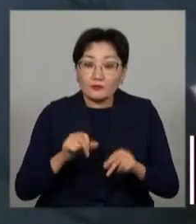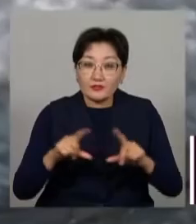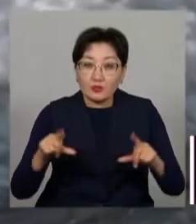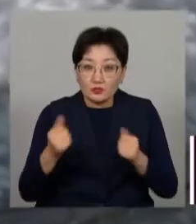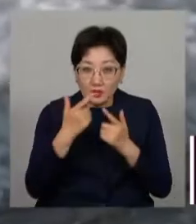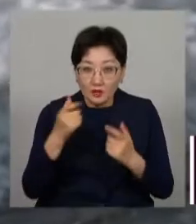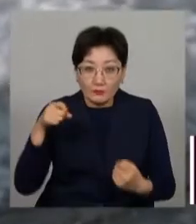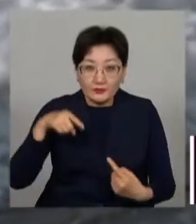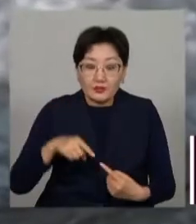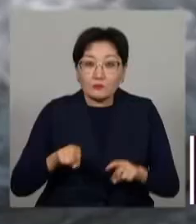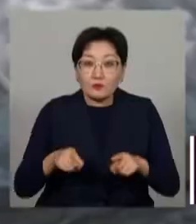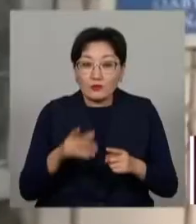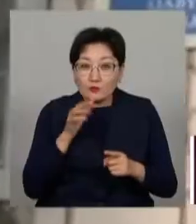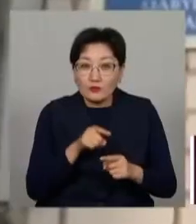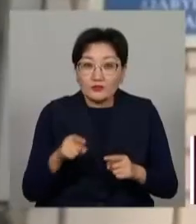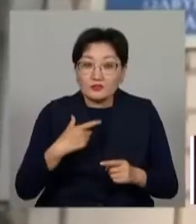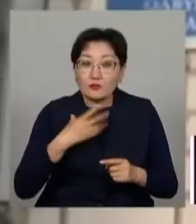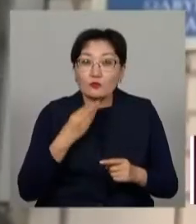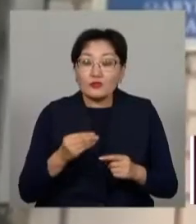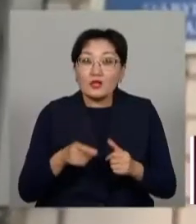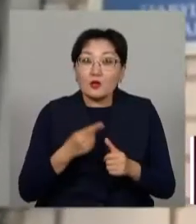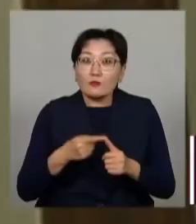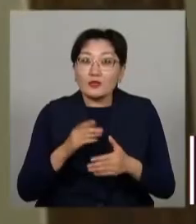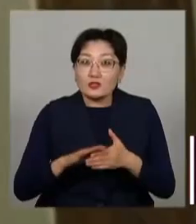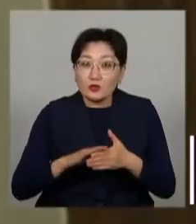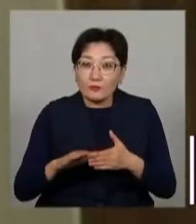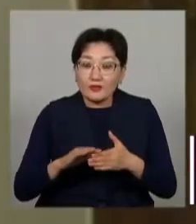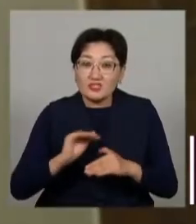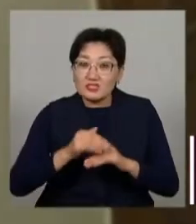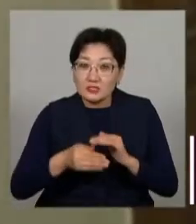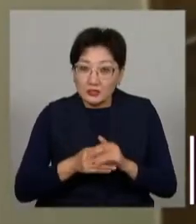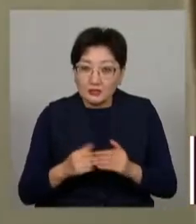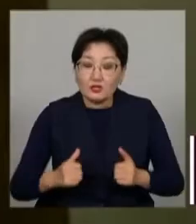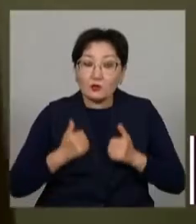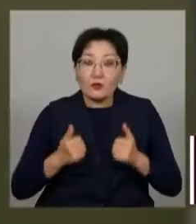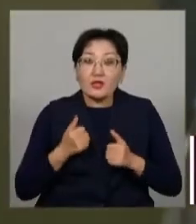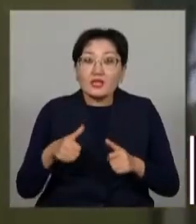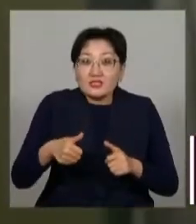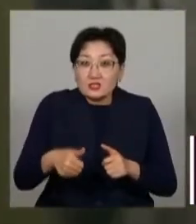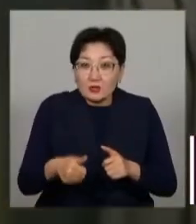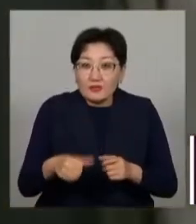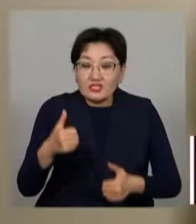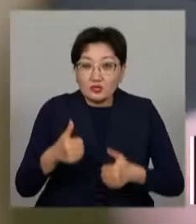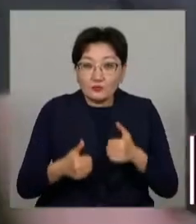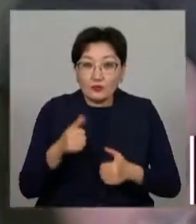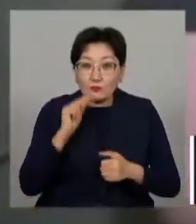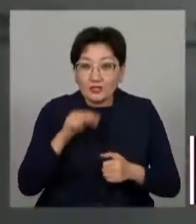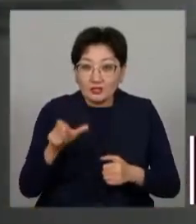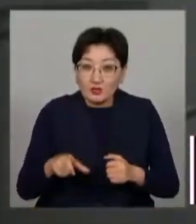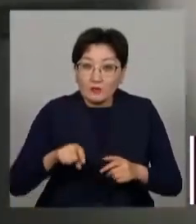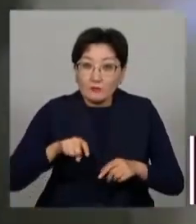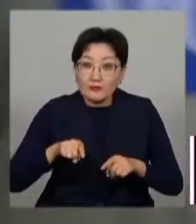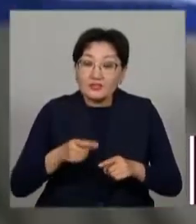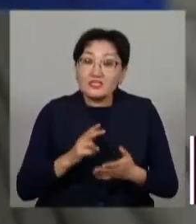департаментінің хабарлауынша, ұстау кезінде өзінің аты-жөнін жасыруға тырысқан. Алайда полиция оның саусақ іздерін салыстырып, күдікті екенін